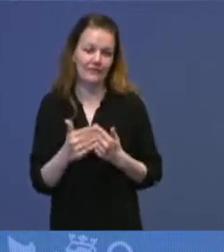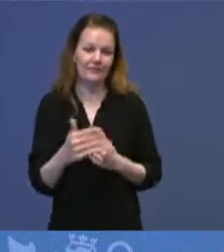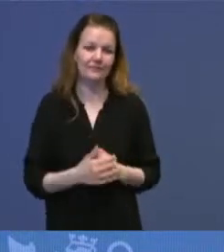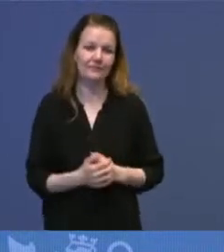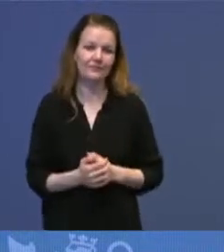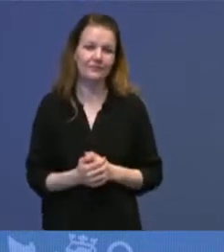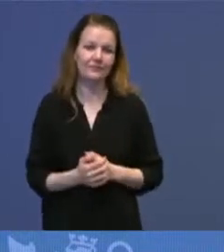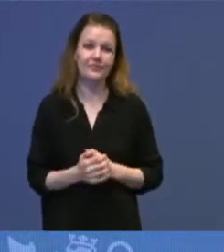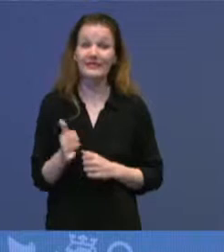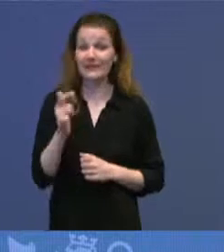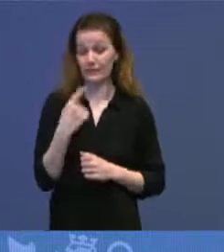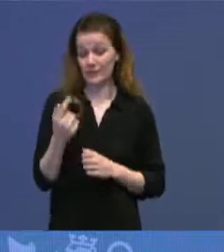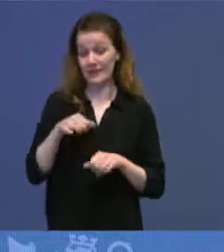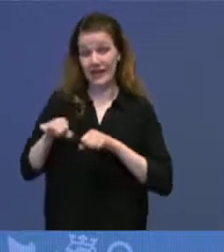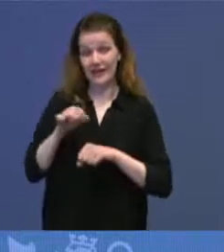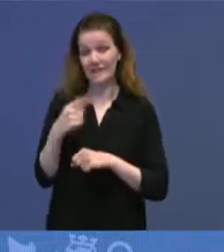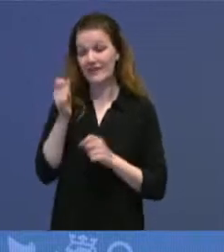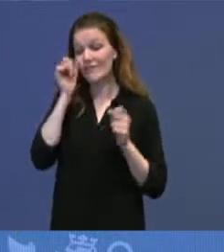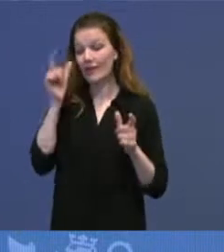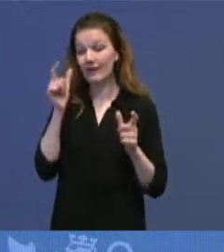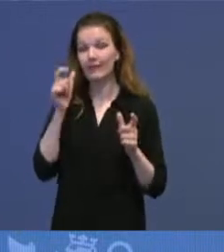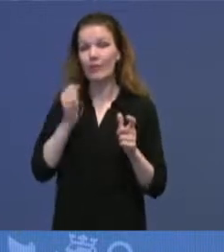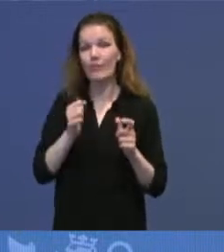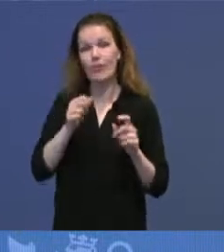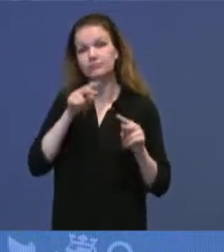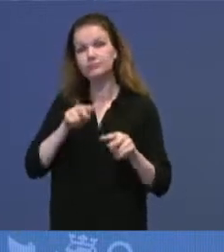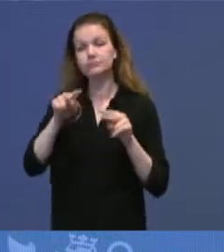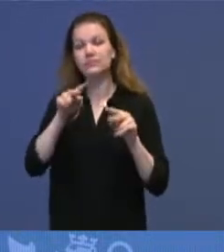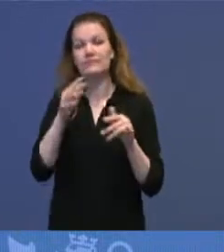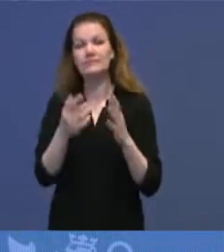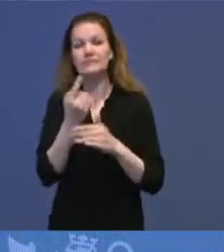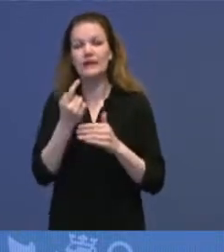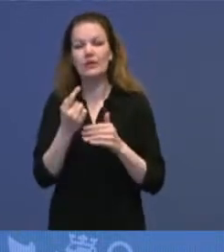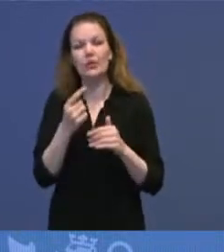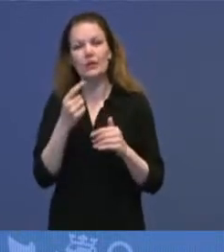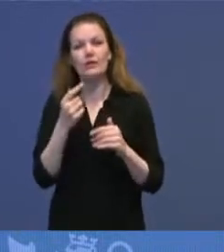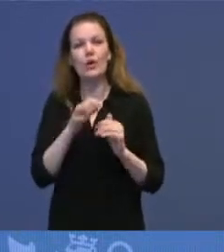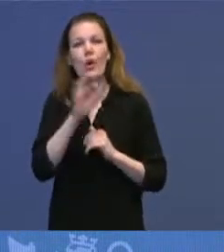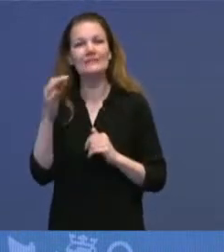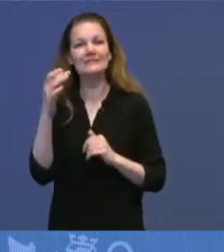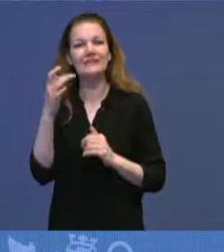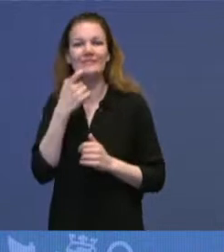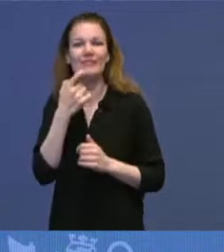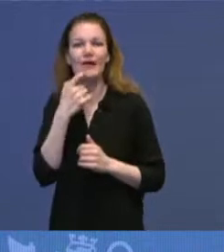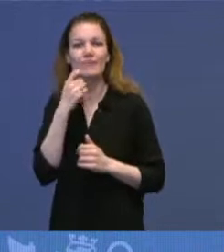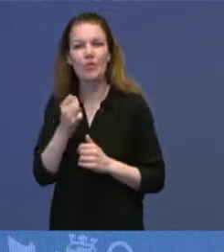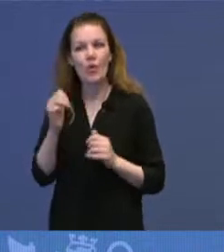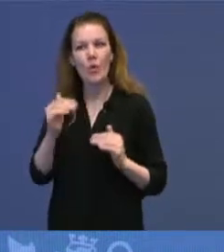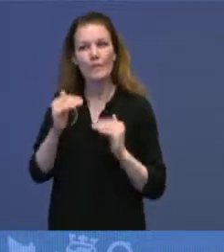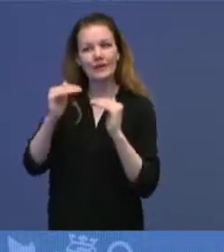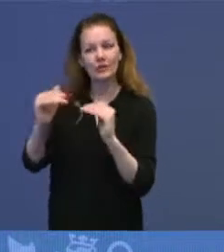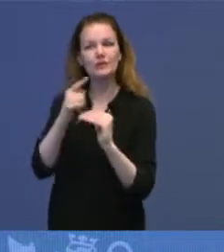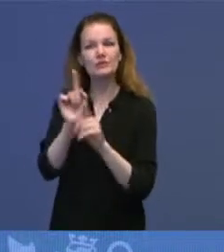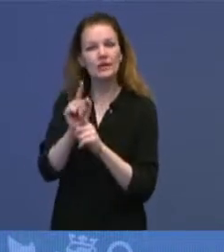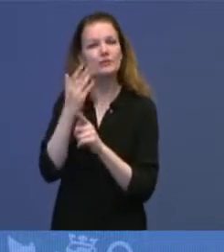vi våkne i forhold til dette, og for landet knyttet til bosetting og aktivitet i Øst-Finnmark. Det viktig å opprettholde det, og det viktig